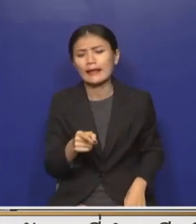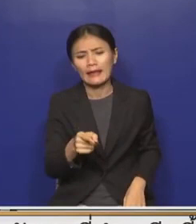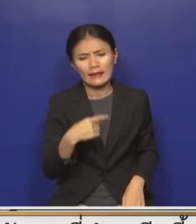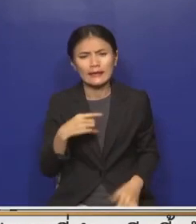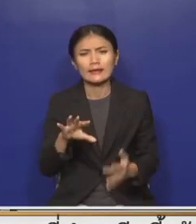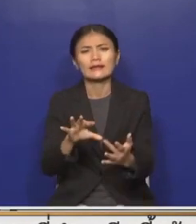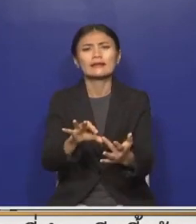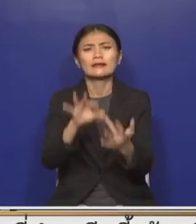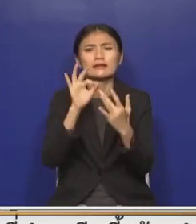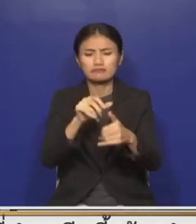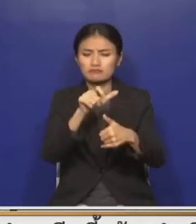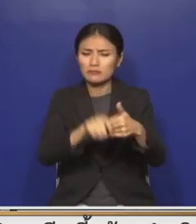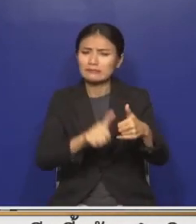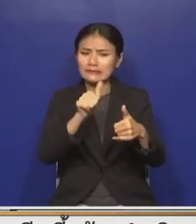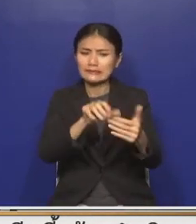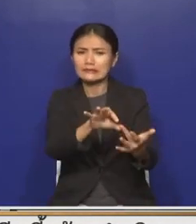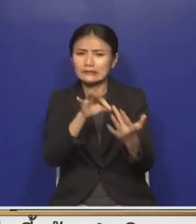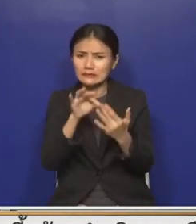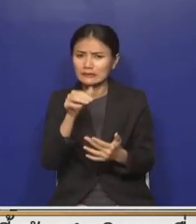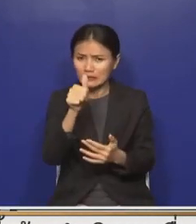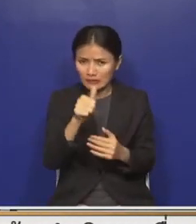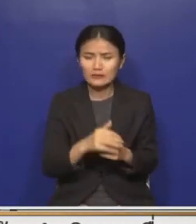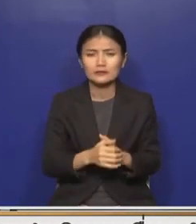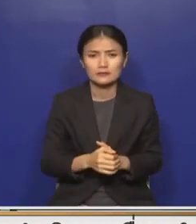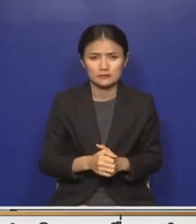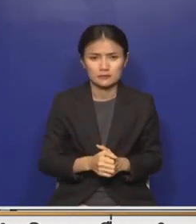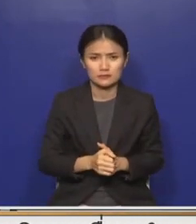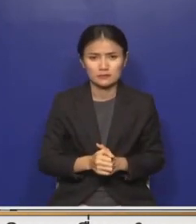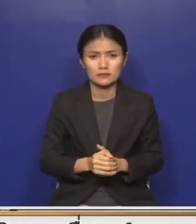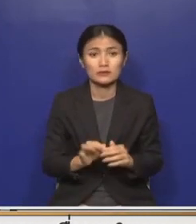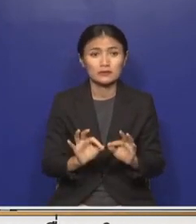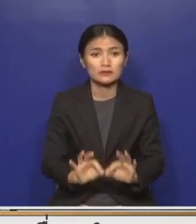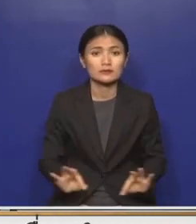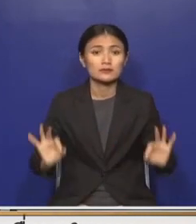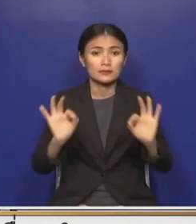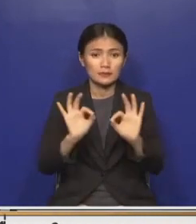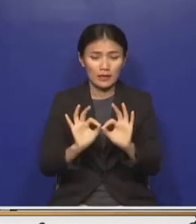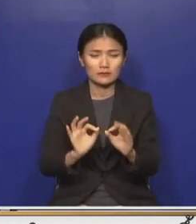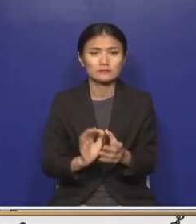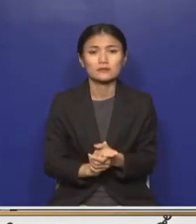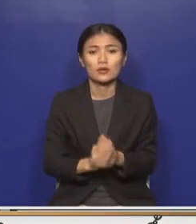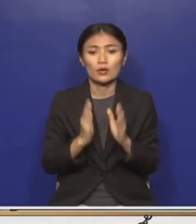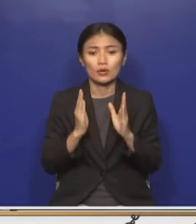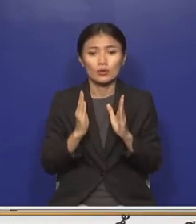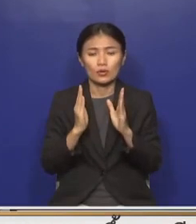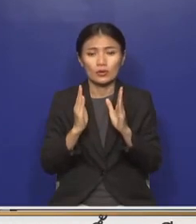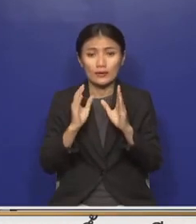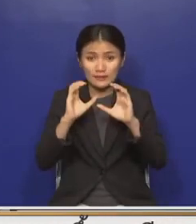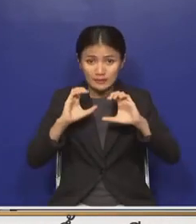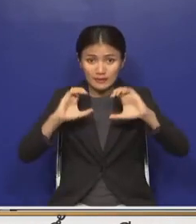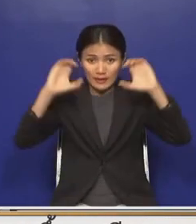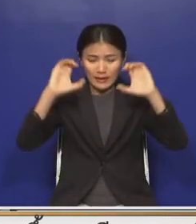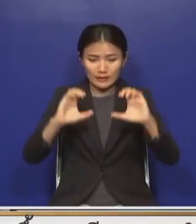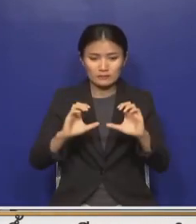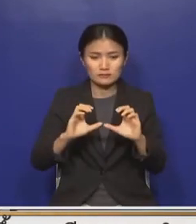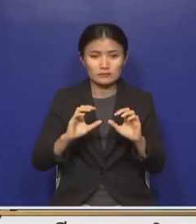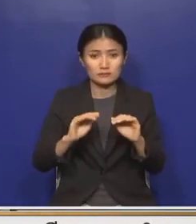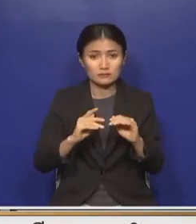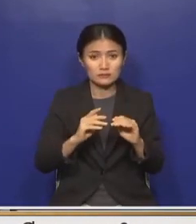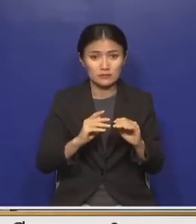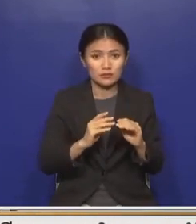คน ดีใน ขณะ เดียวกัน นั้น ธรมทาน ครับส่วนรัชการจากส่วนกาง Gewwarใ